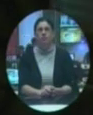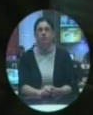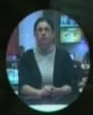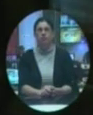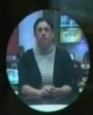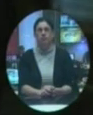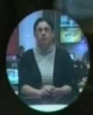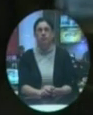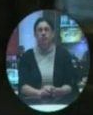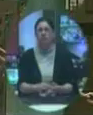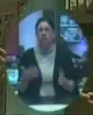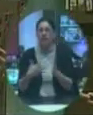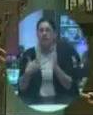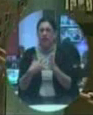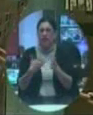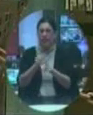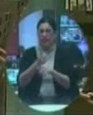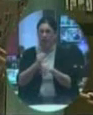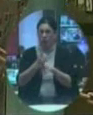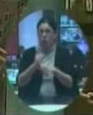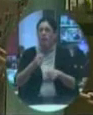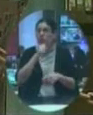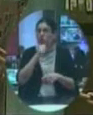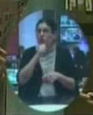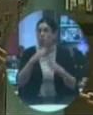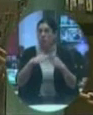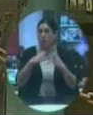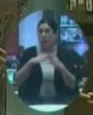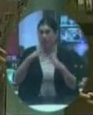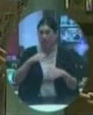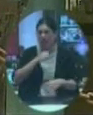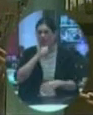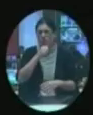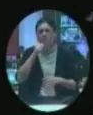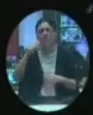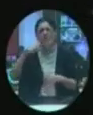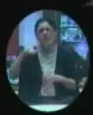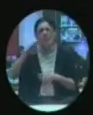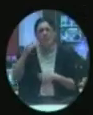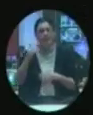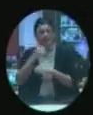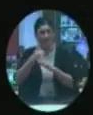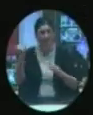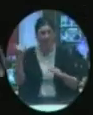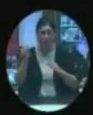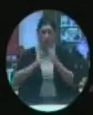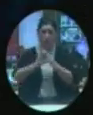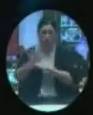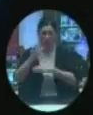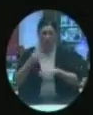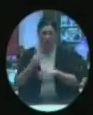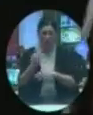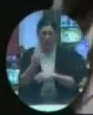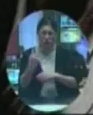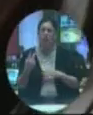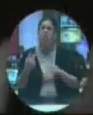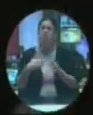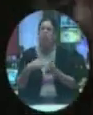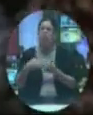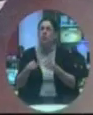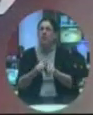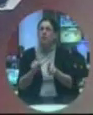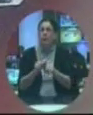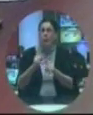תחקיר ההתעללות בקשישים בבית האבות נאות כיפת הזהב ששודר בסוף השבוע בחדשות 2 ממשיך לעורר דיון ודרישה למעשים